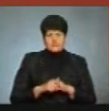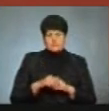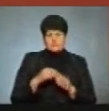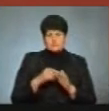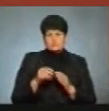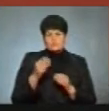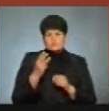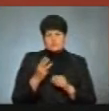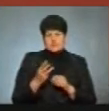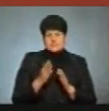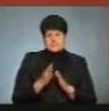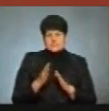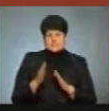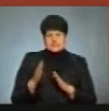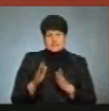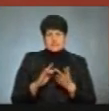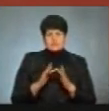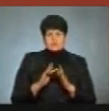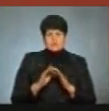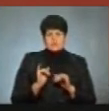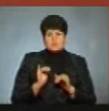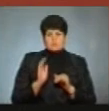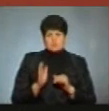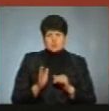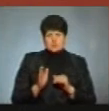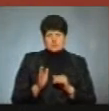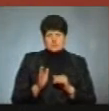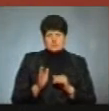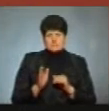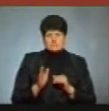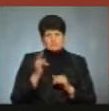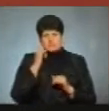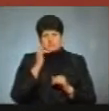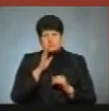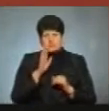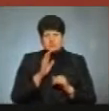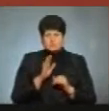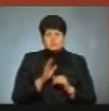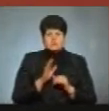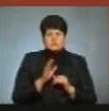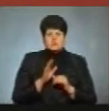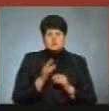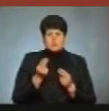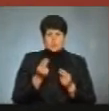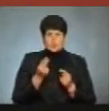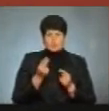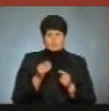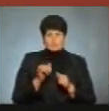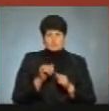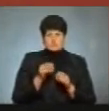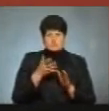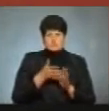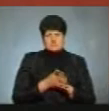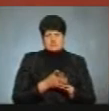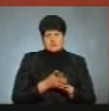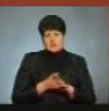Закупило 3 системи електронні і буде, щоб там не думали, що гроші куди,